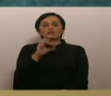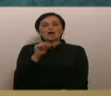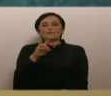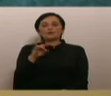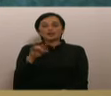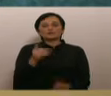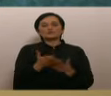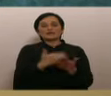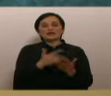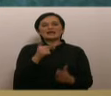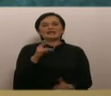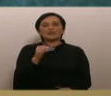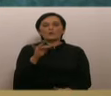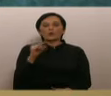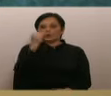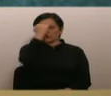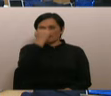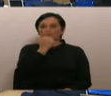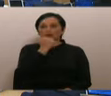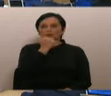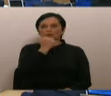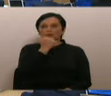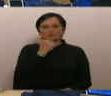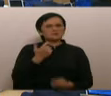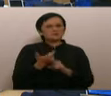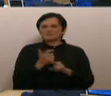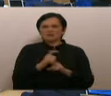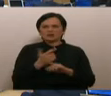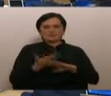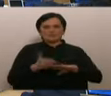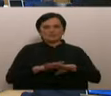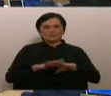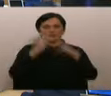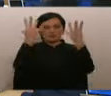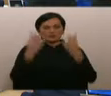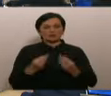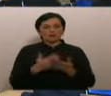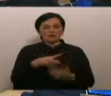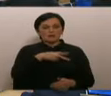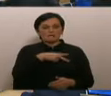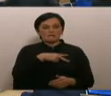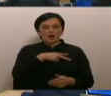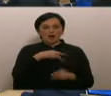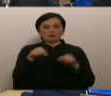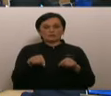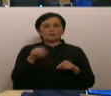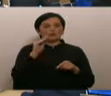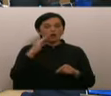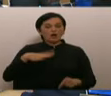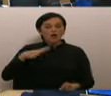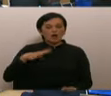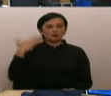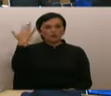შემდეგ. Man lobt ძალიან ძიმე დღე არის პარლამენტში, იმიტომ რომ როდესაც მგონია რომ ქართულმა